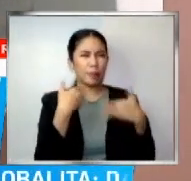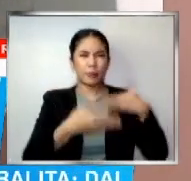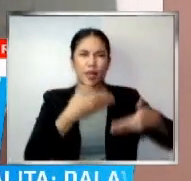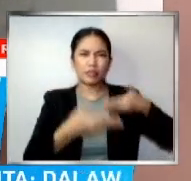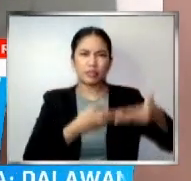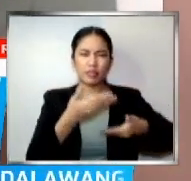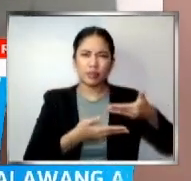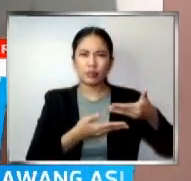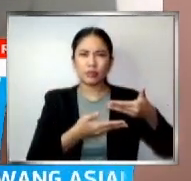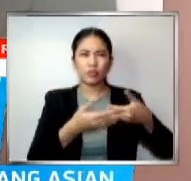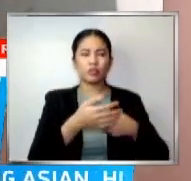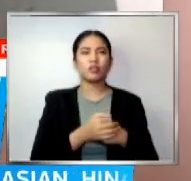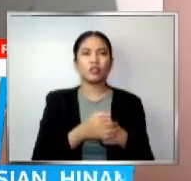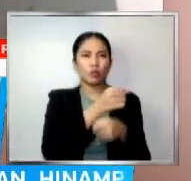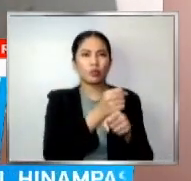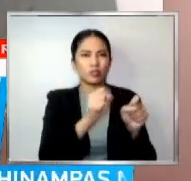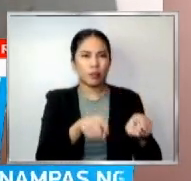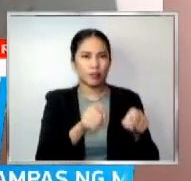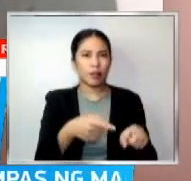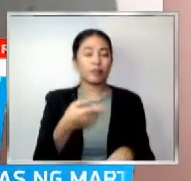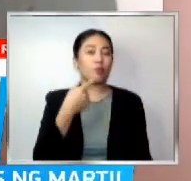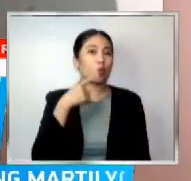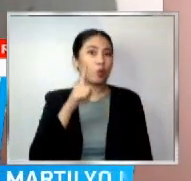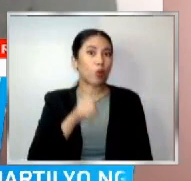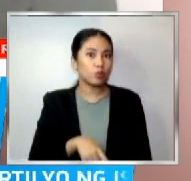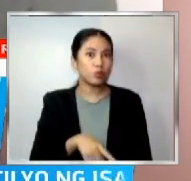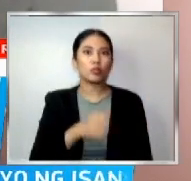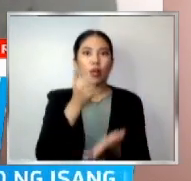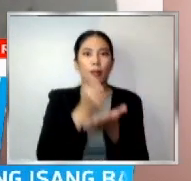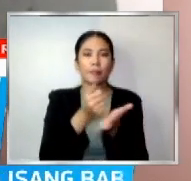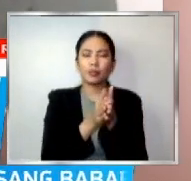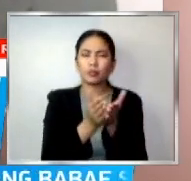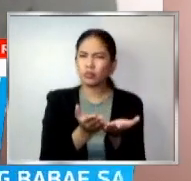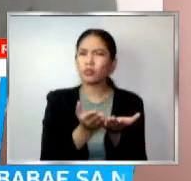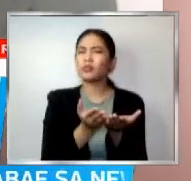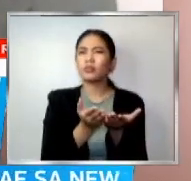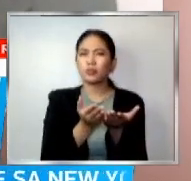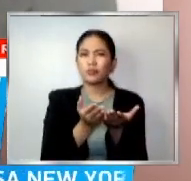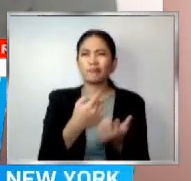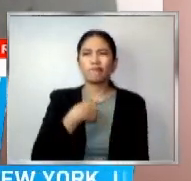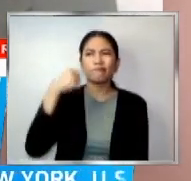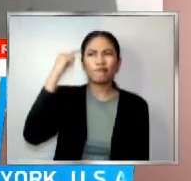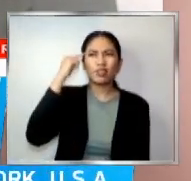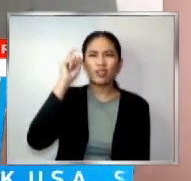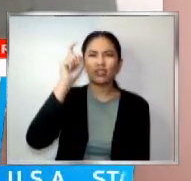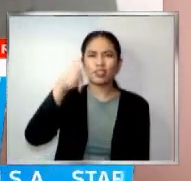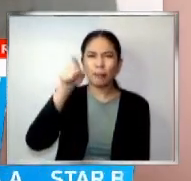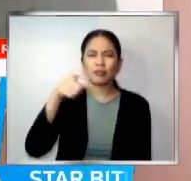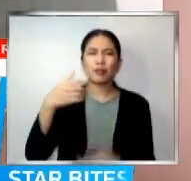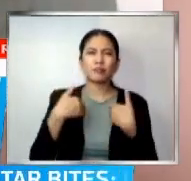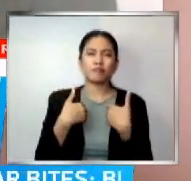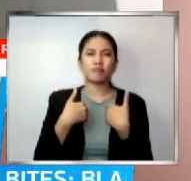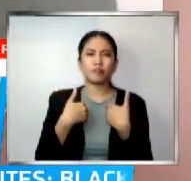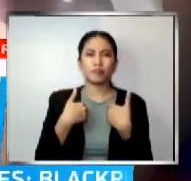yung folders sa mga applications ng passports. So, I think po dapat may secured yung location ng